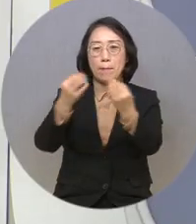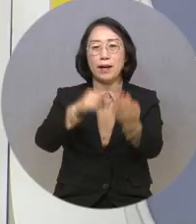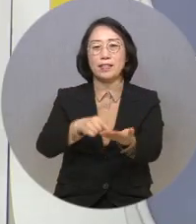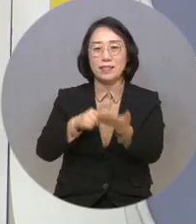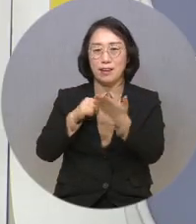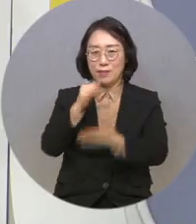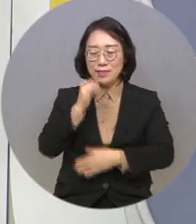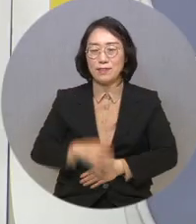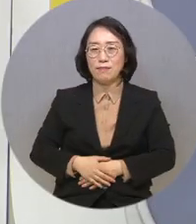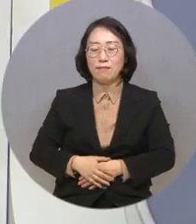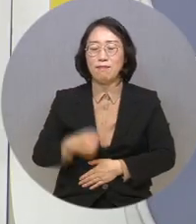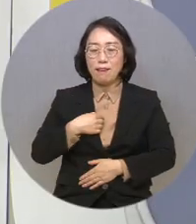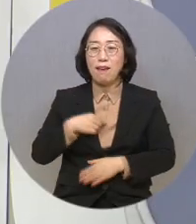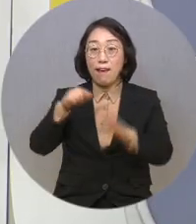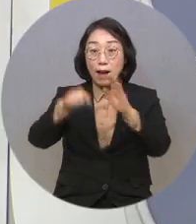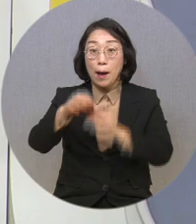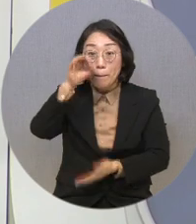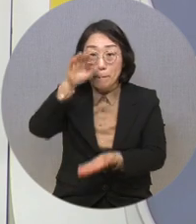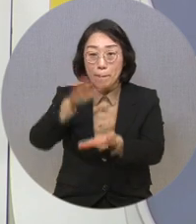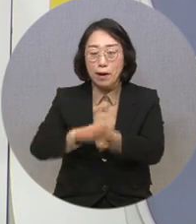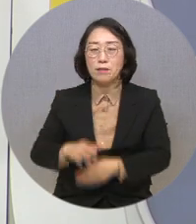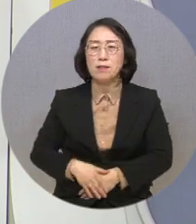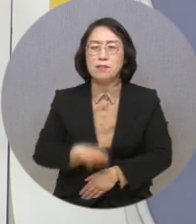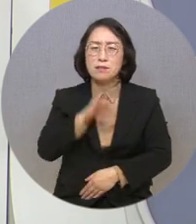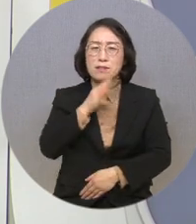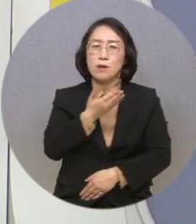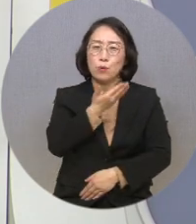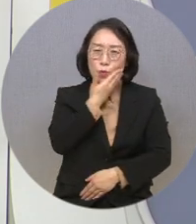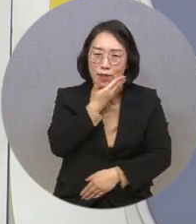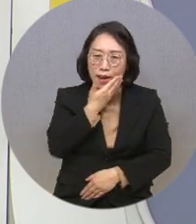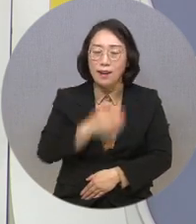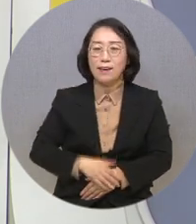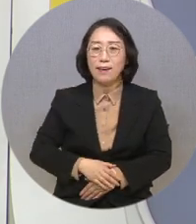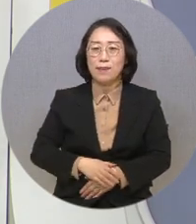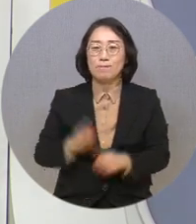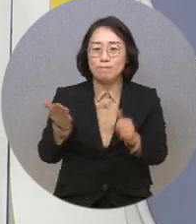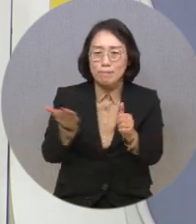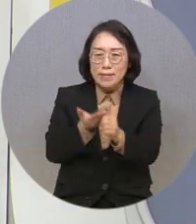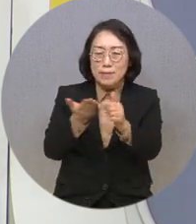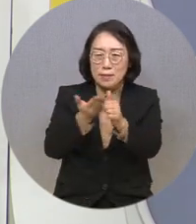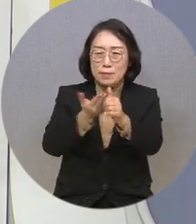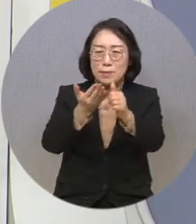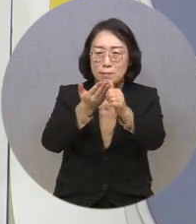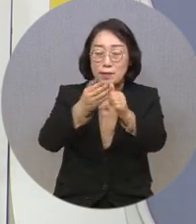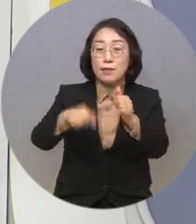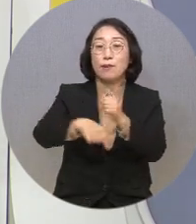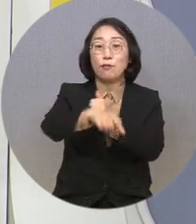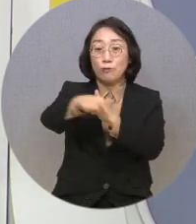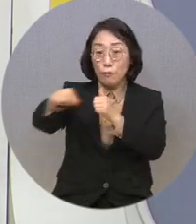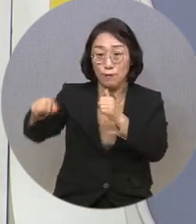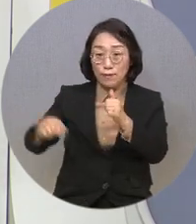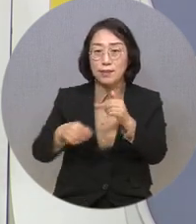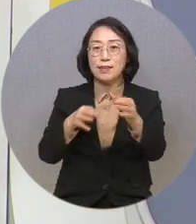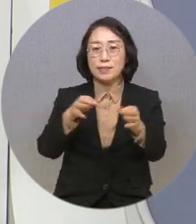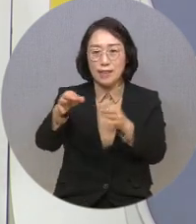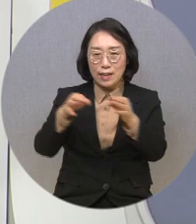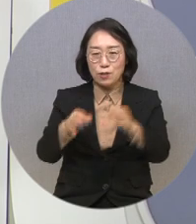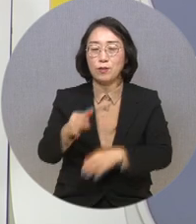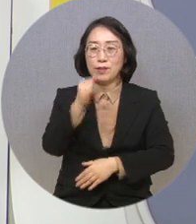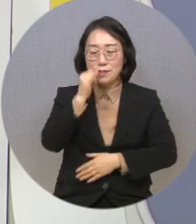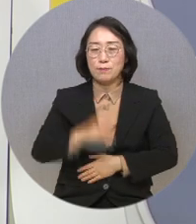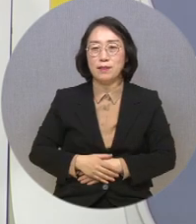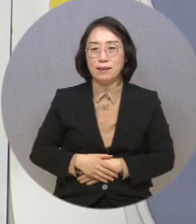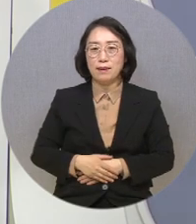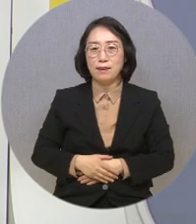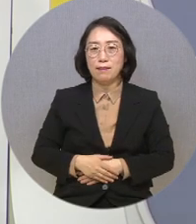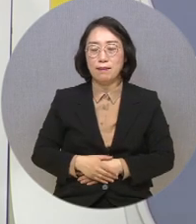하나인데 자식보다도 더 귀하게 농사 지은 것들이 바로 이 남도장터에 있습니다. 뭐